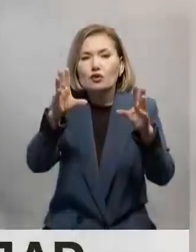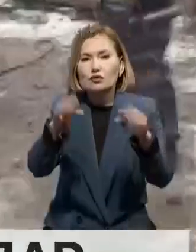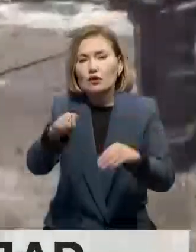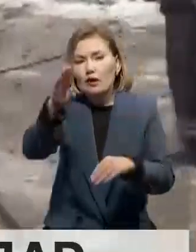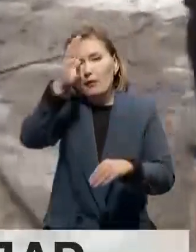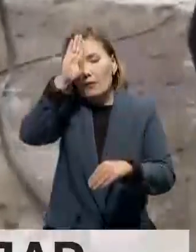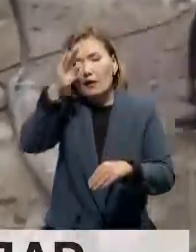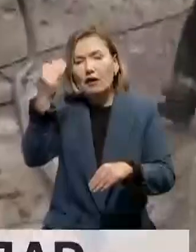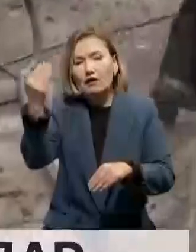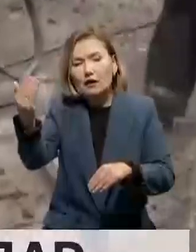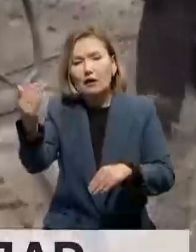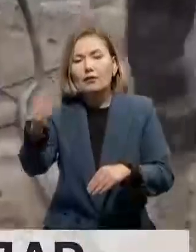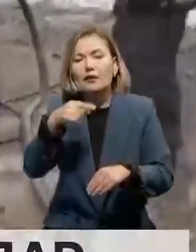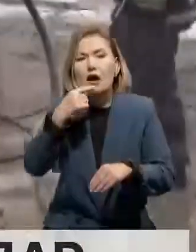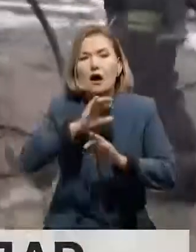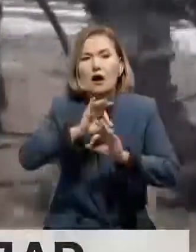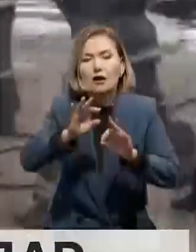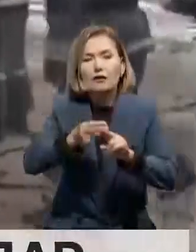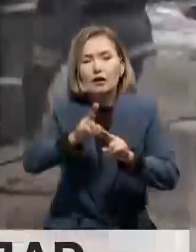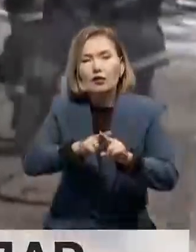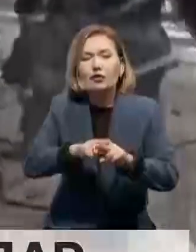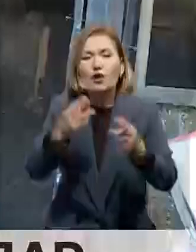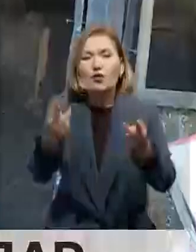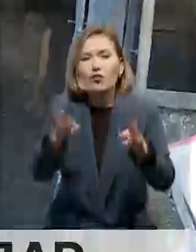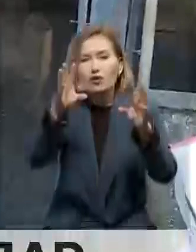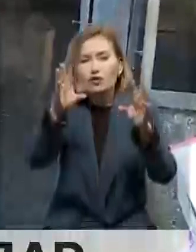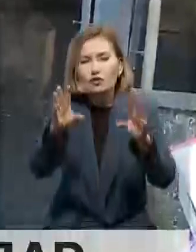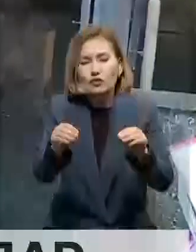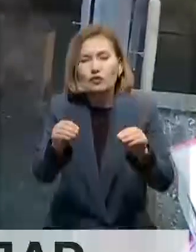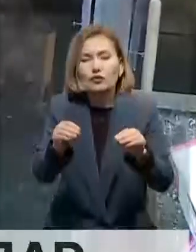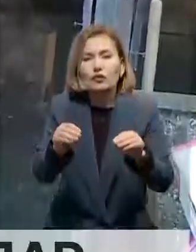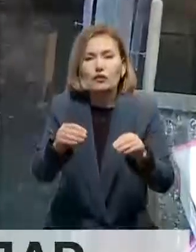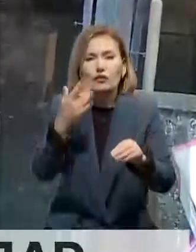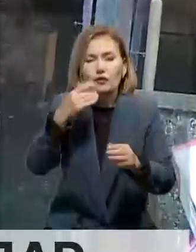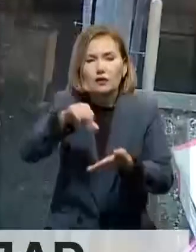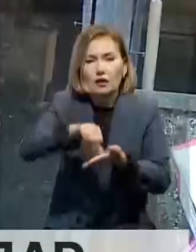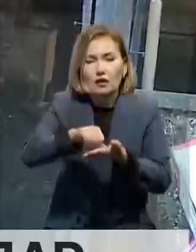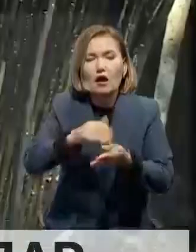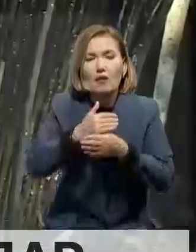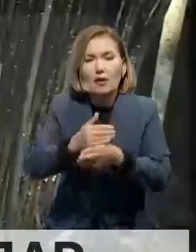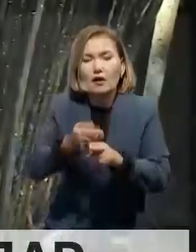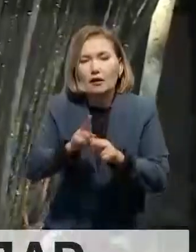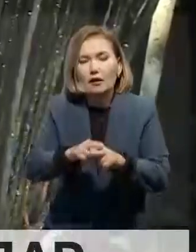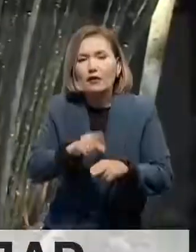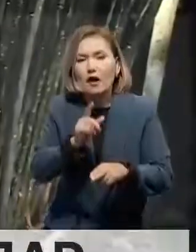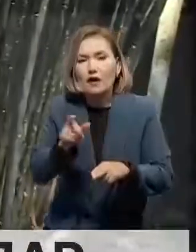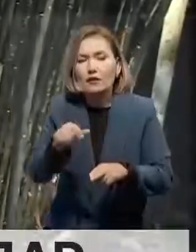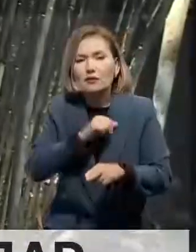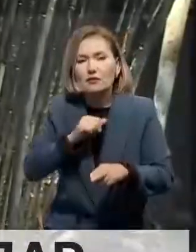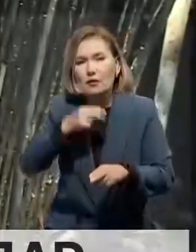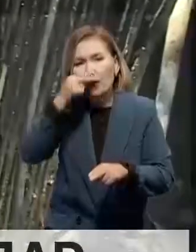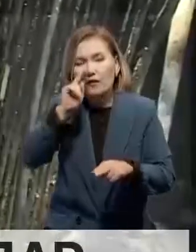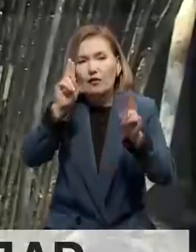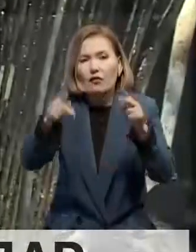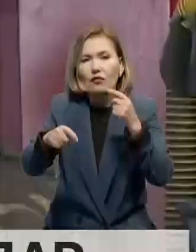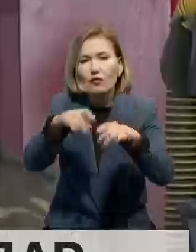бөлігі ересектердің жауапсыздығынан болады деген пікірде. Себебі тұрғындар әдетте ең қарапайым сақтық ережелерін сақтай бермейді. Соңғы кезде